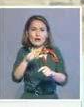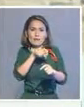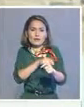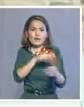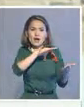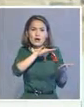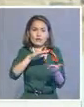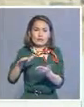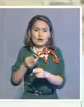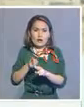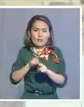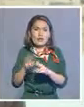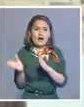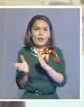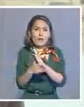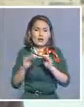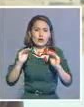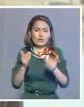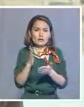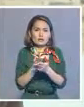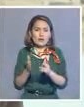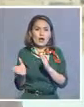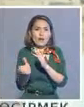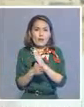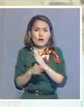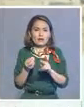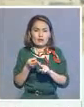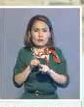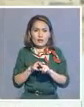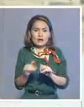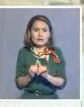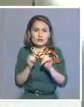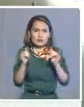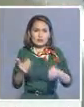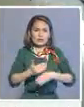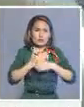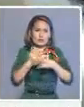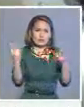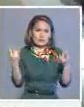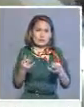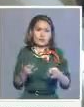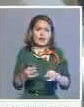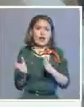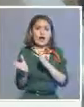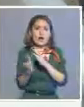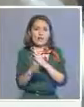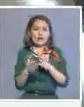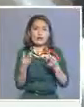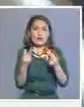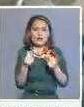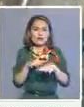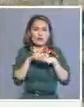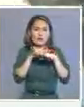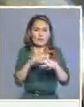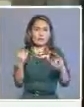Соған қарамастан шығынымыз көп емес. Уылдырық шашатын балықтарымыз жақсы өскен. Қуанып отырмыз. Бекіре күтімі көп қаражатты